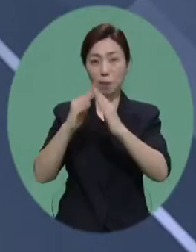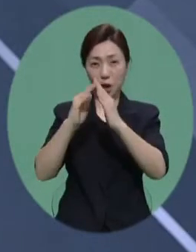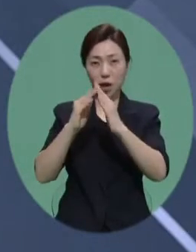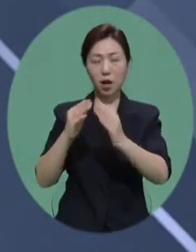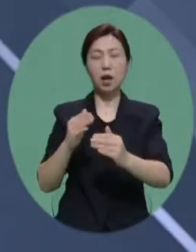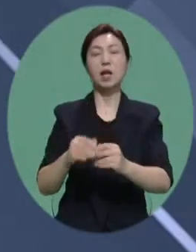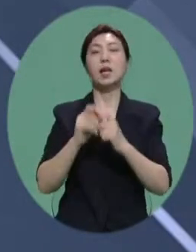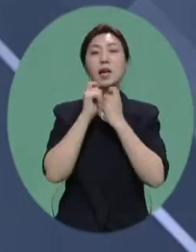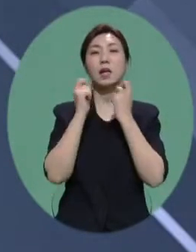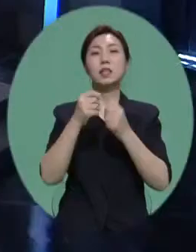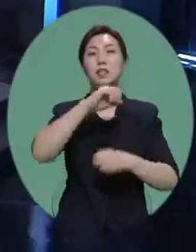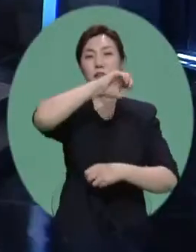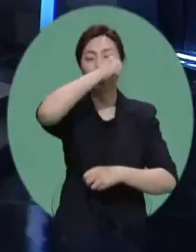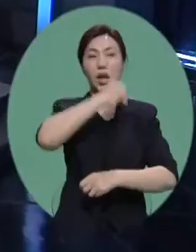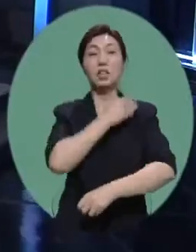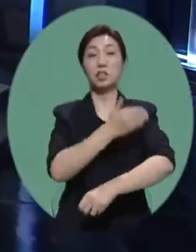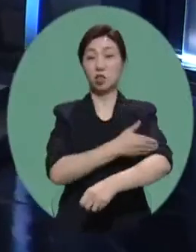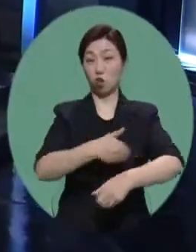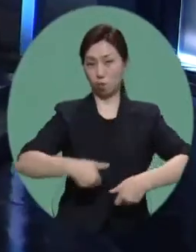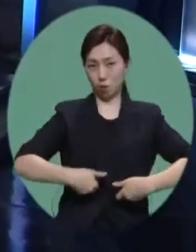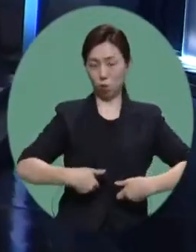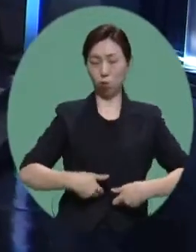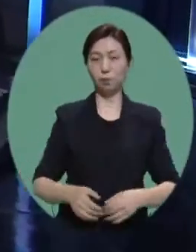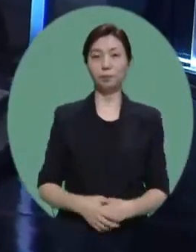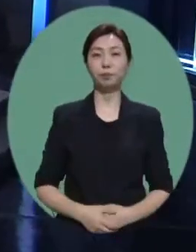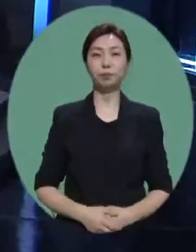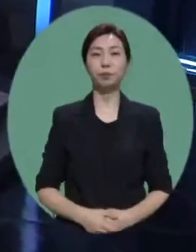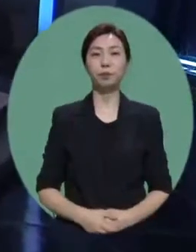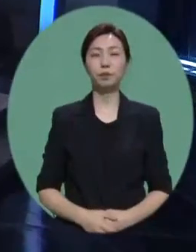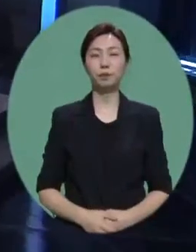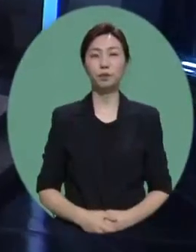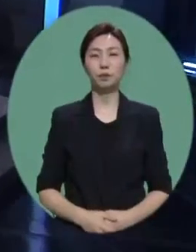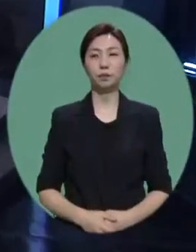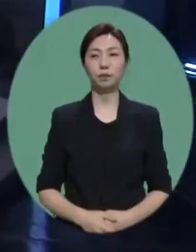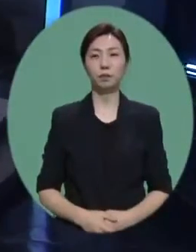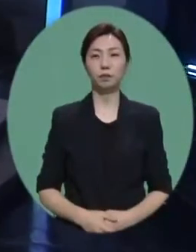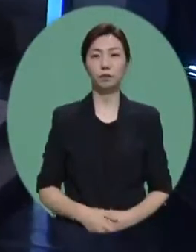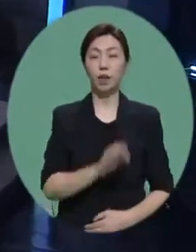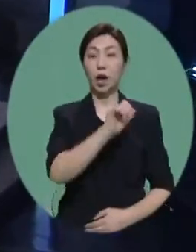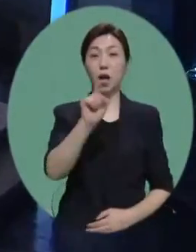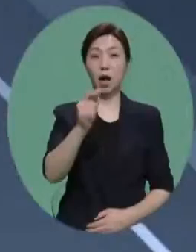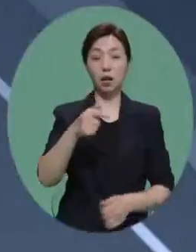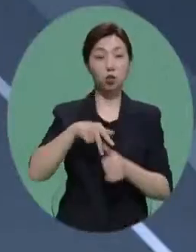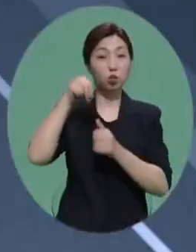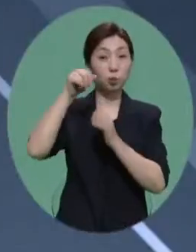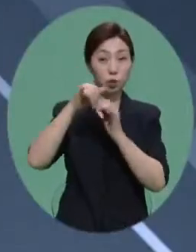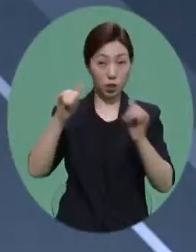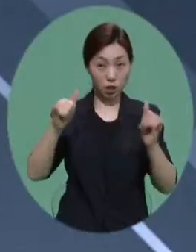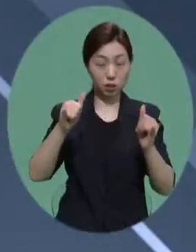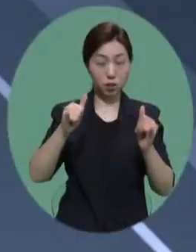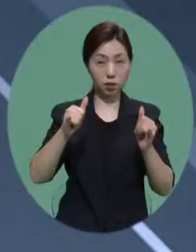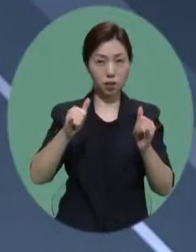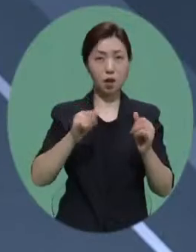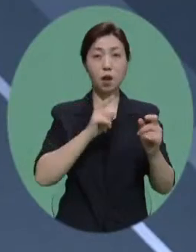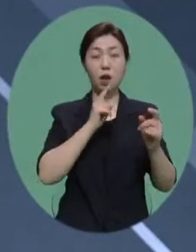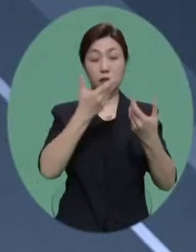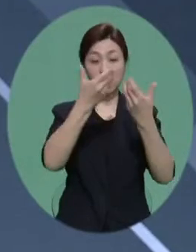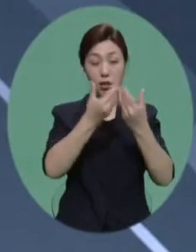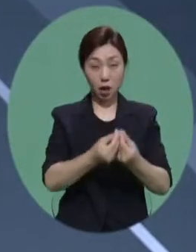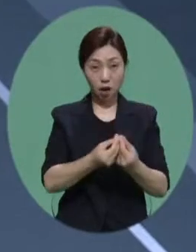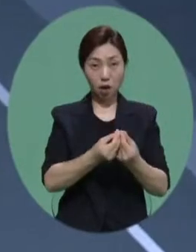말씀 드립니다 제가 이걸로 그래서 좀 심해 국어 예 우리 안철수 분임 어 그 정말 축 적절한 예